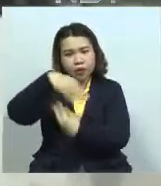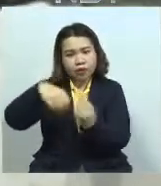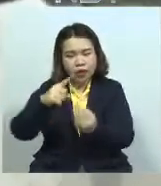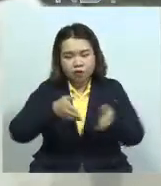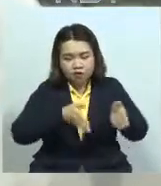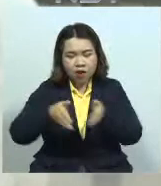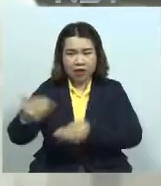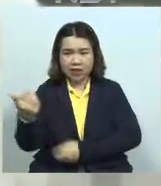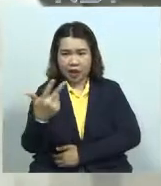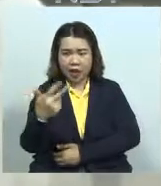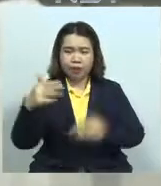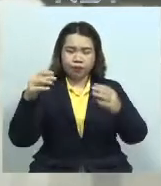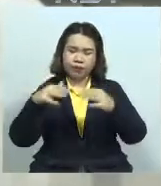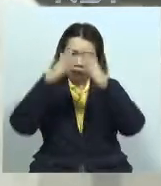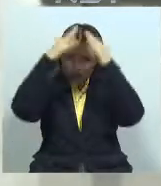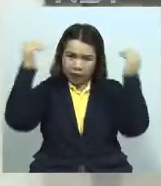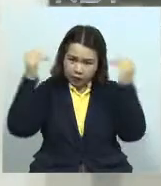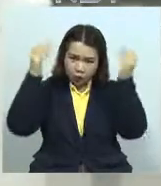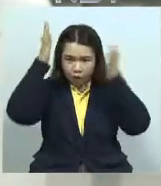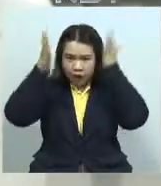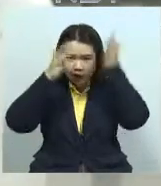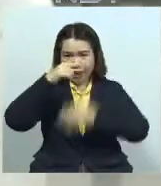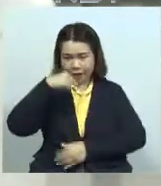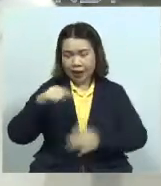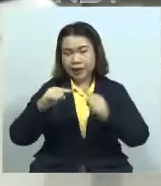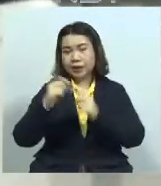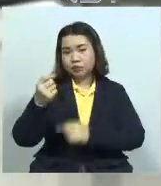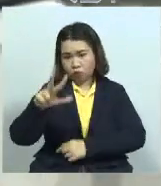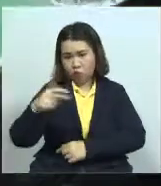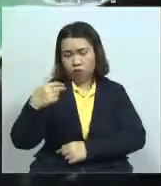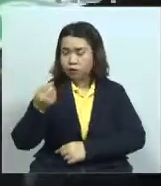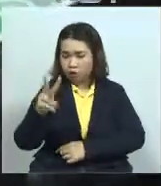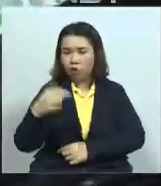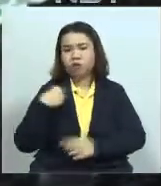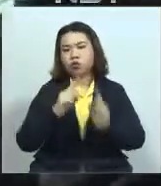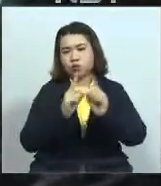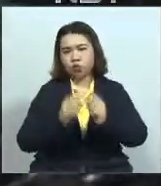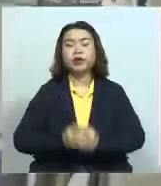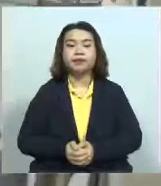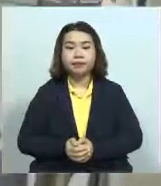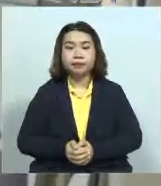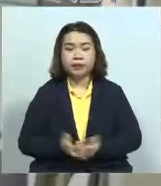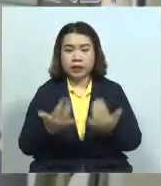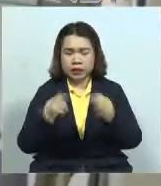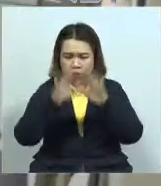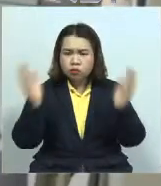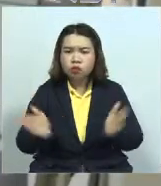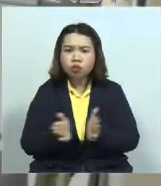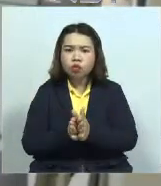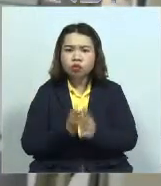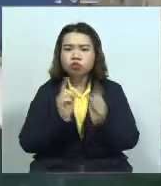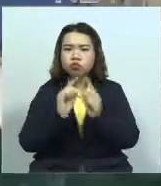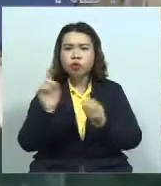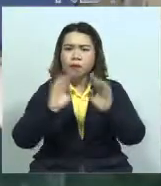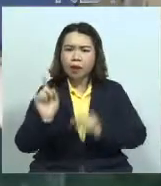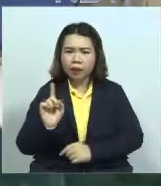อินโดนีเซียมาเลเซียไทยครั้งที่12ครับคุณผู้ชมครับภาพรวมใหญ่ๆในการประชุมสุดยอดอาเซียนในครั้งนี้